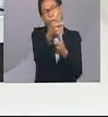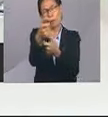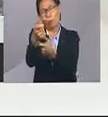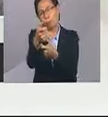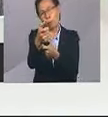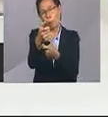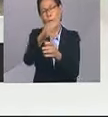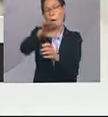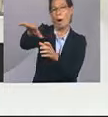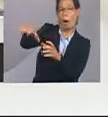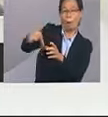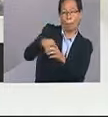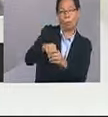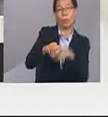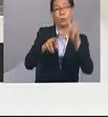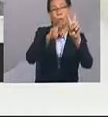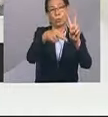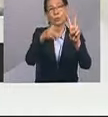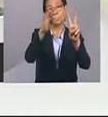telah merangkumi